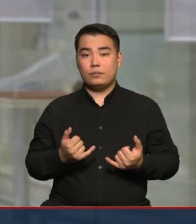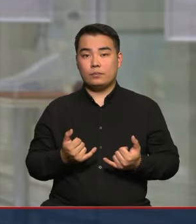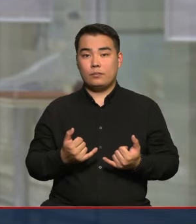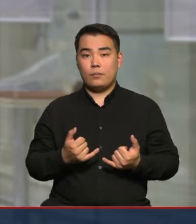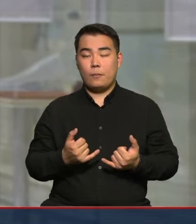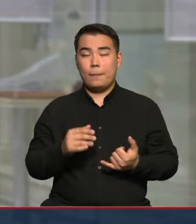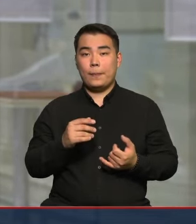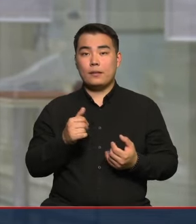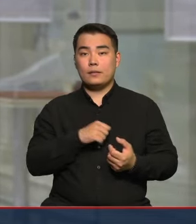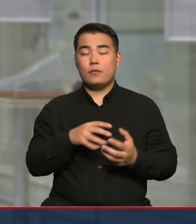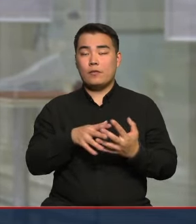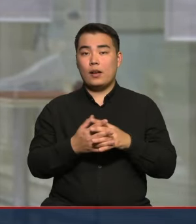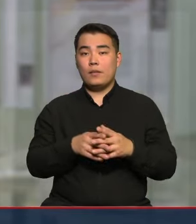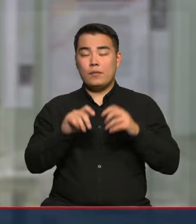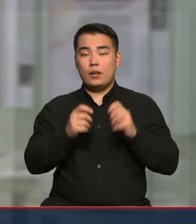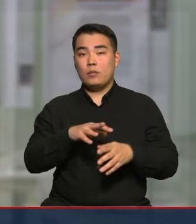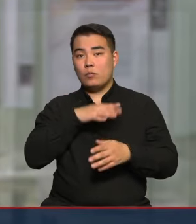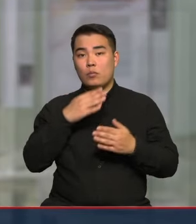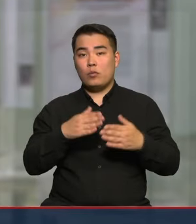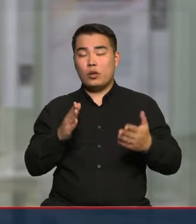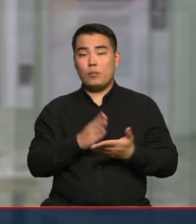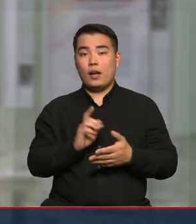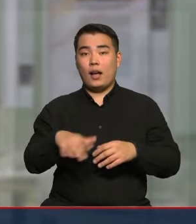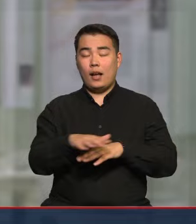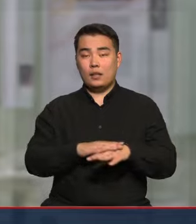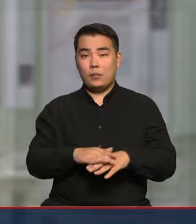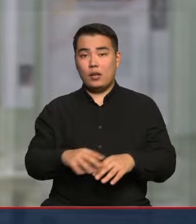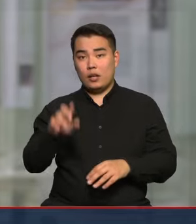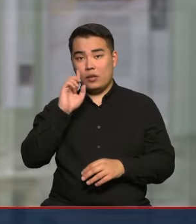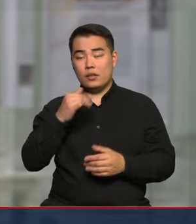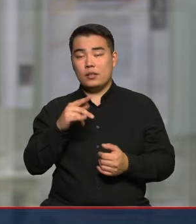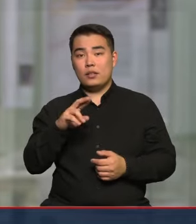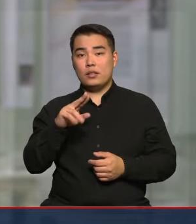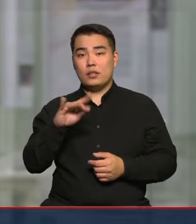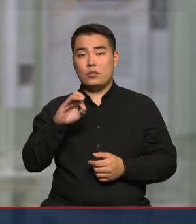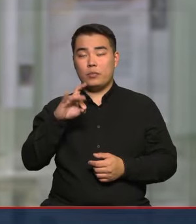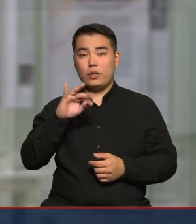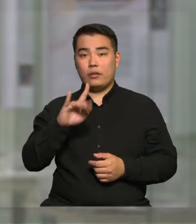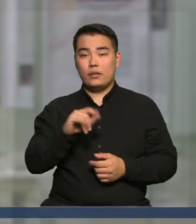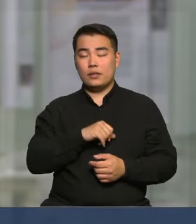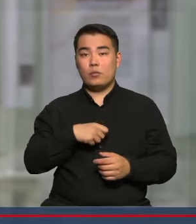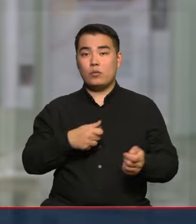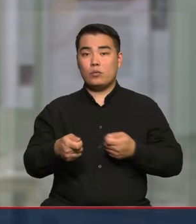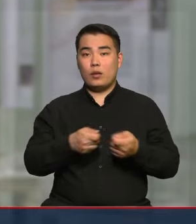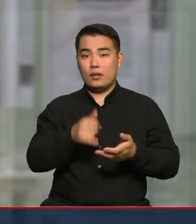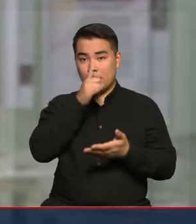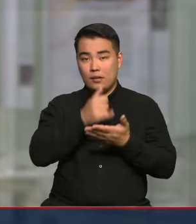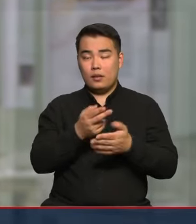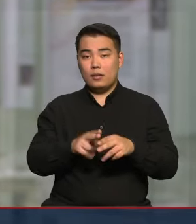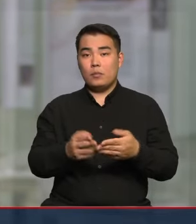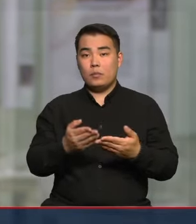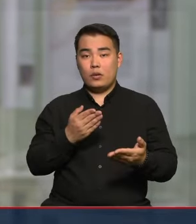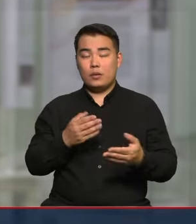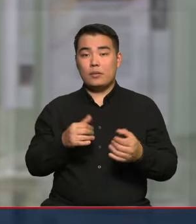діни қақтығыстар өте көп болып жатыр. Еліміздің тұрғындарына деструктивті діни ағымдарын жетегінде кетпес үшін, оның алдын алу